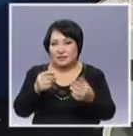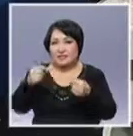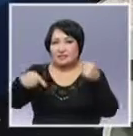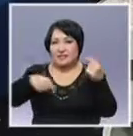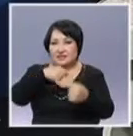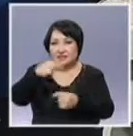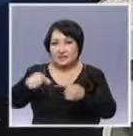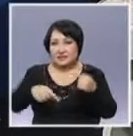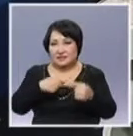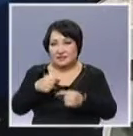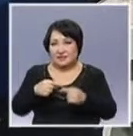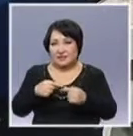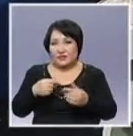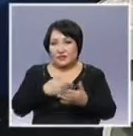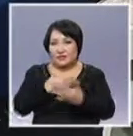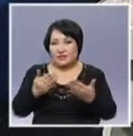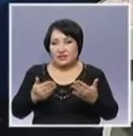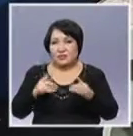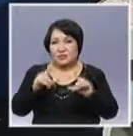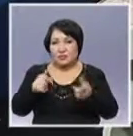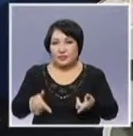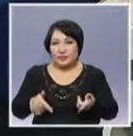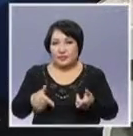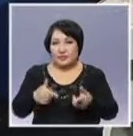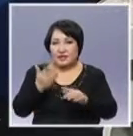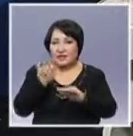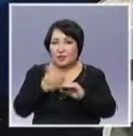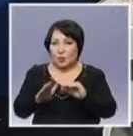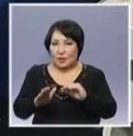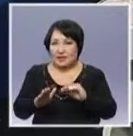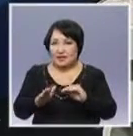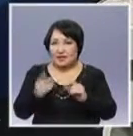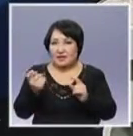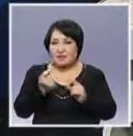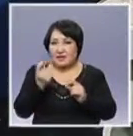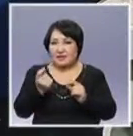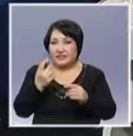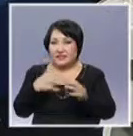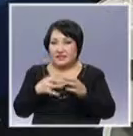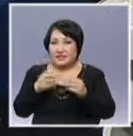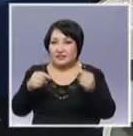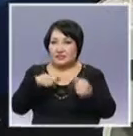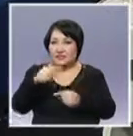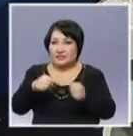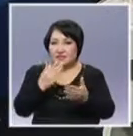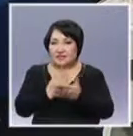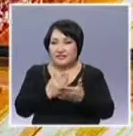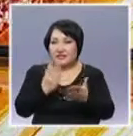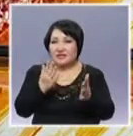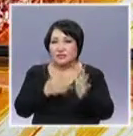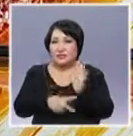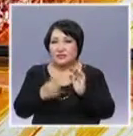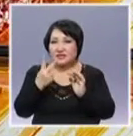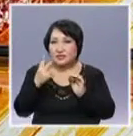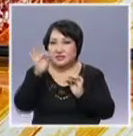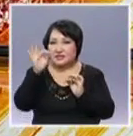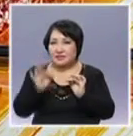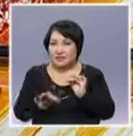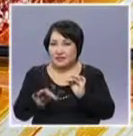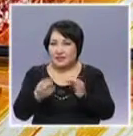наши поступления, в нашем поступлении доля малого и среднего бизнеса на сегодня составили 82%. Это вот по